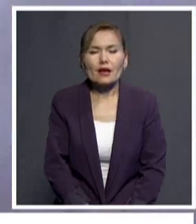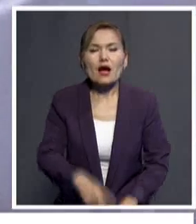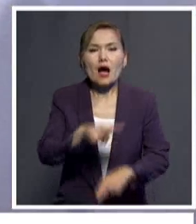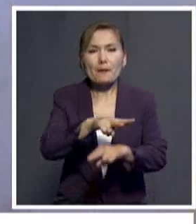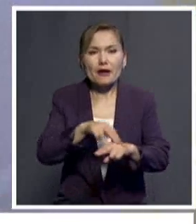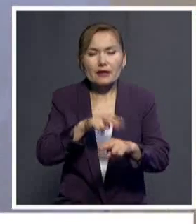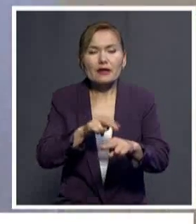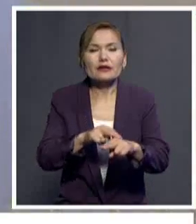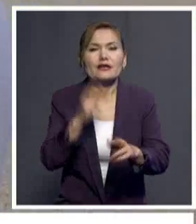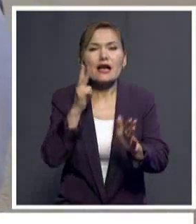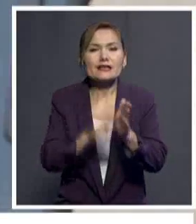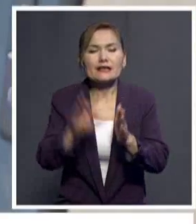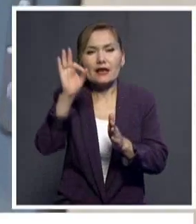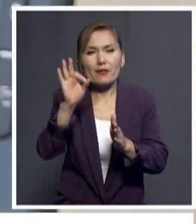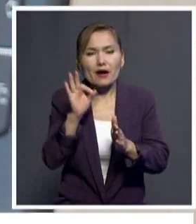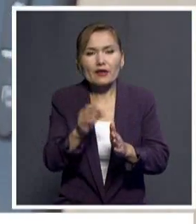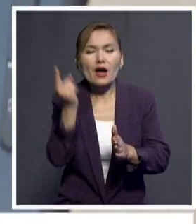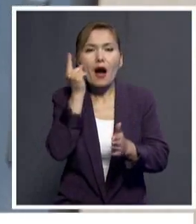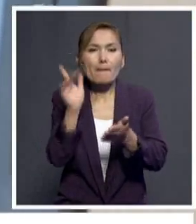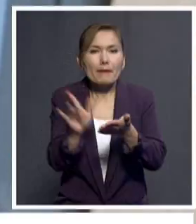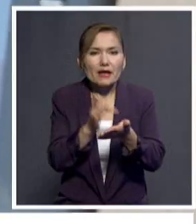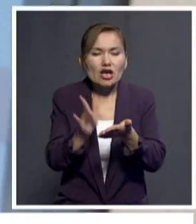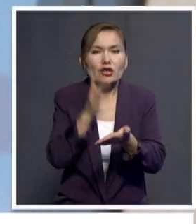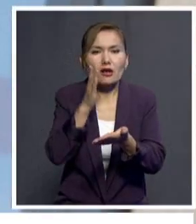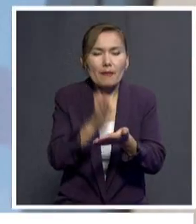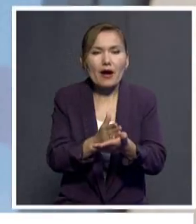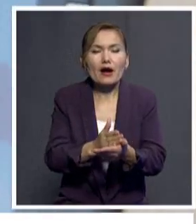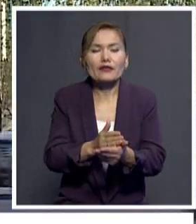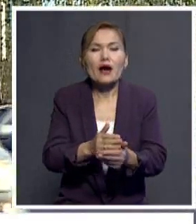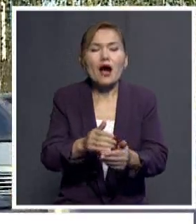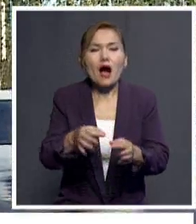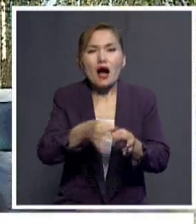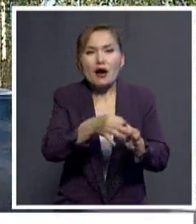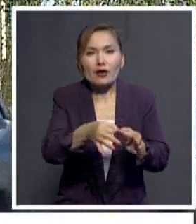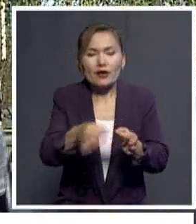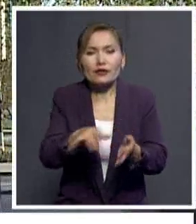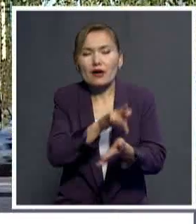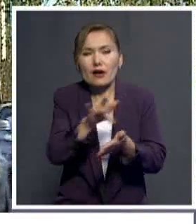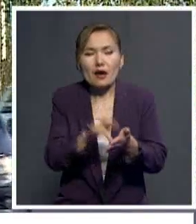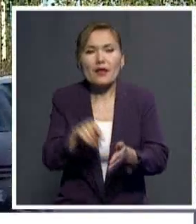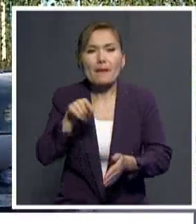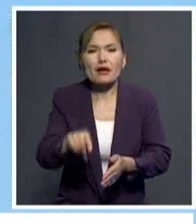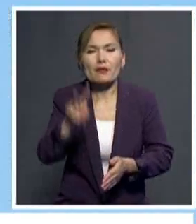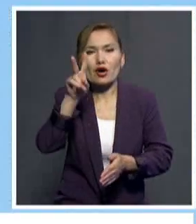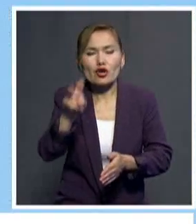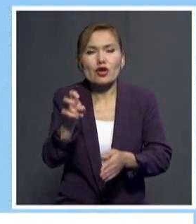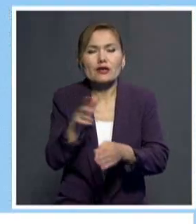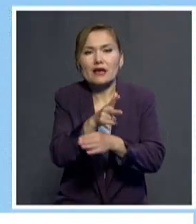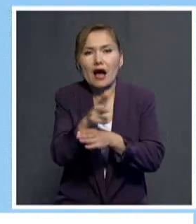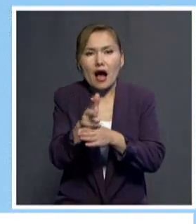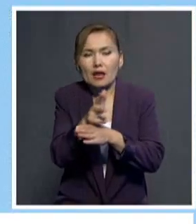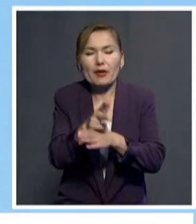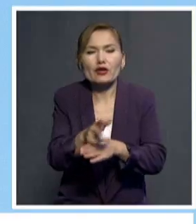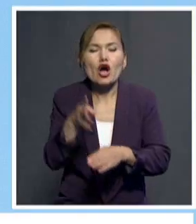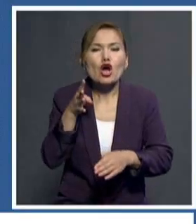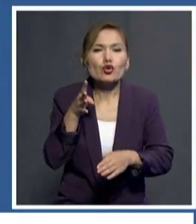Инспекторлардың 80%-ның қолында осындай планшет бар қазір. Қаланың әр жерінде орналасқан 1260 камера күніне 4000-ға жуық